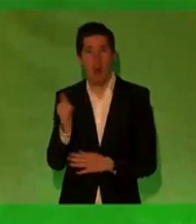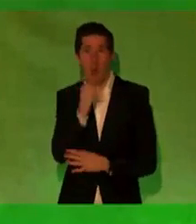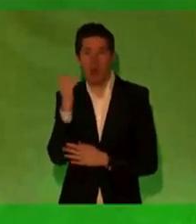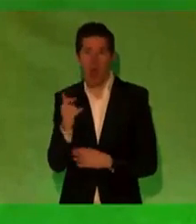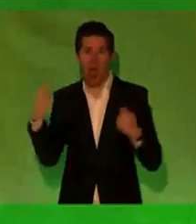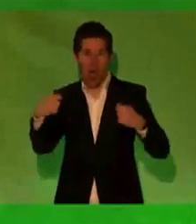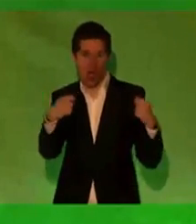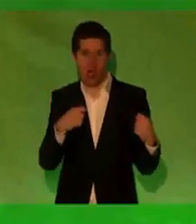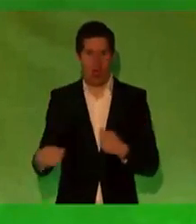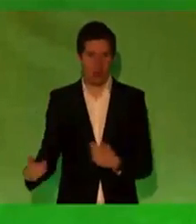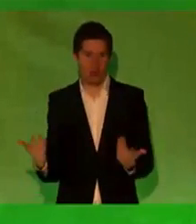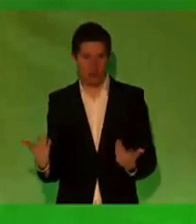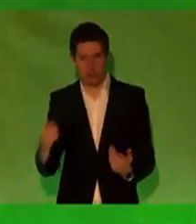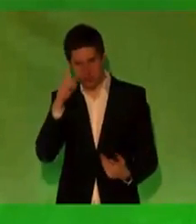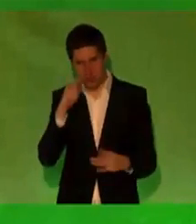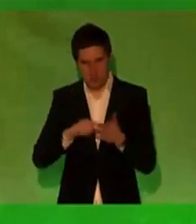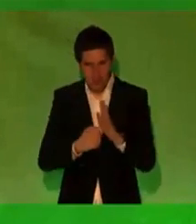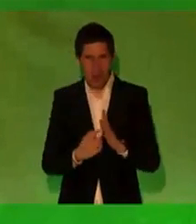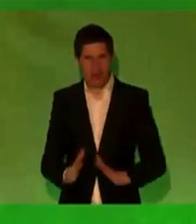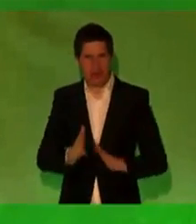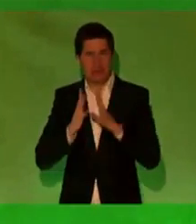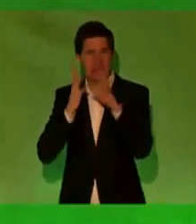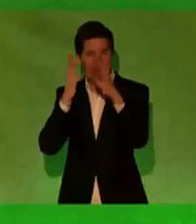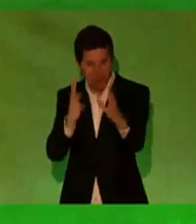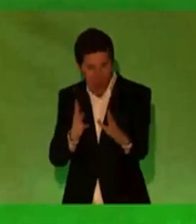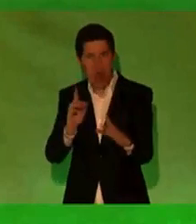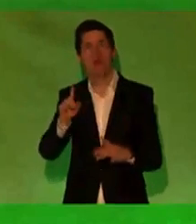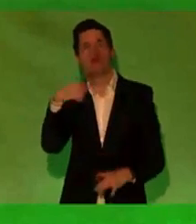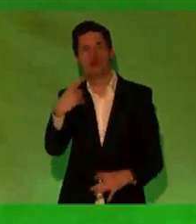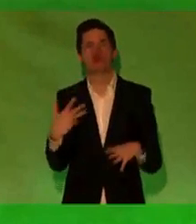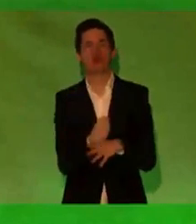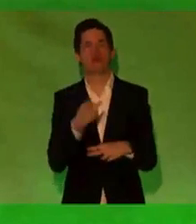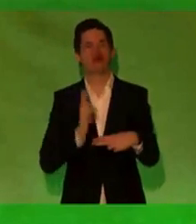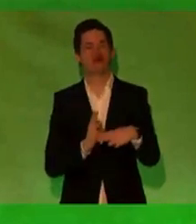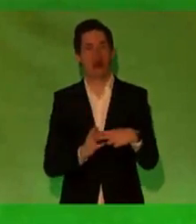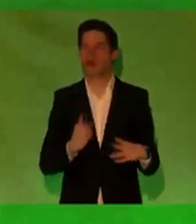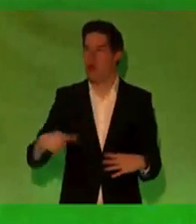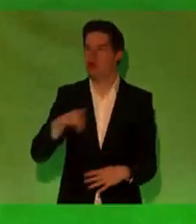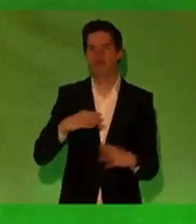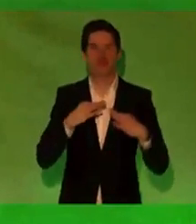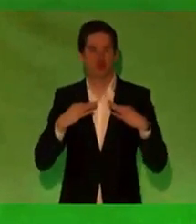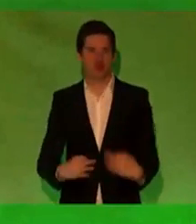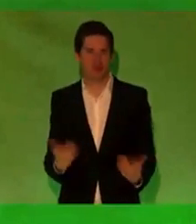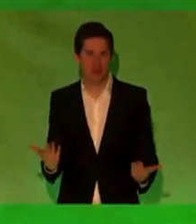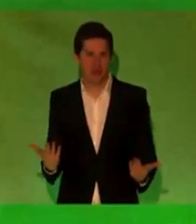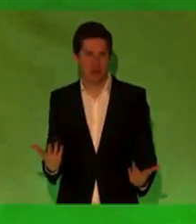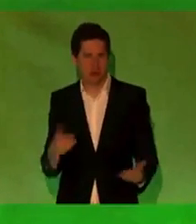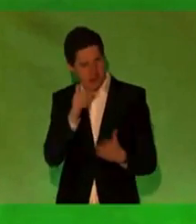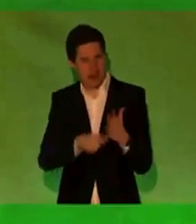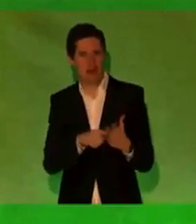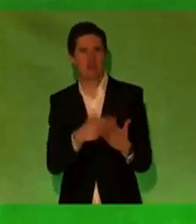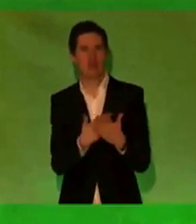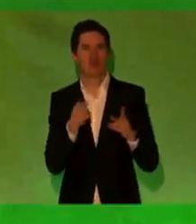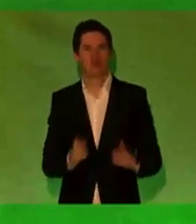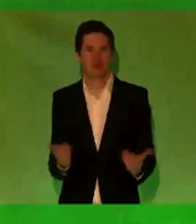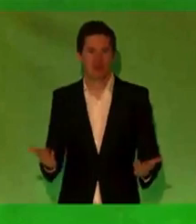investiert werden und das über 10 Jahre, um überhaupt einen Standard zu haben, der den Ansprüchen eines solchen Tickets genügen